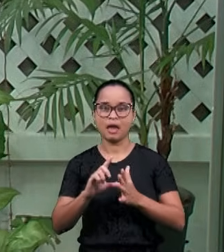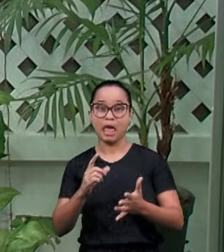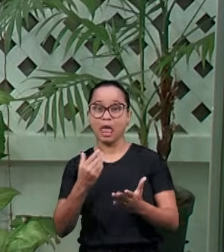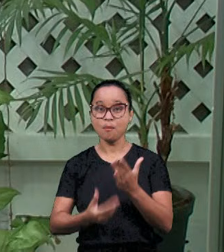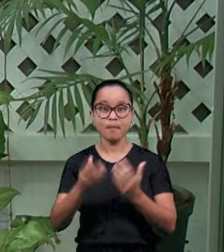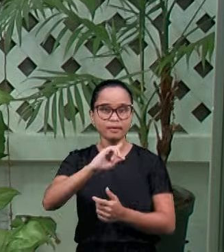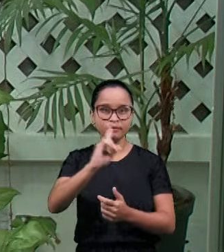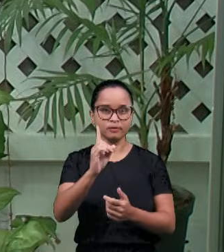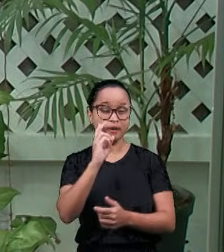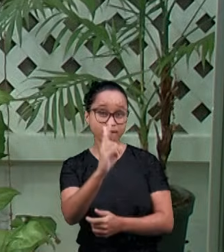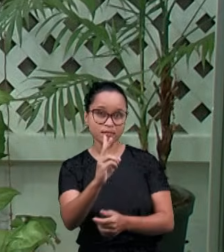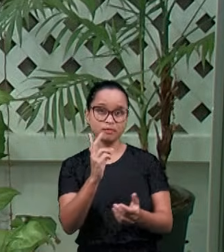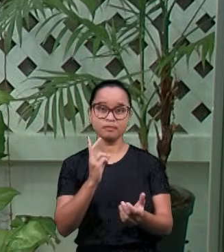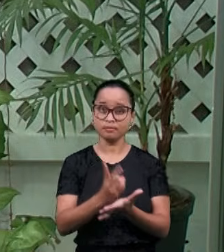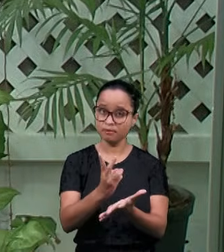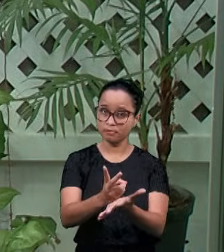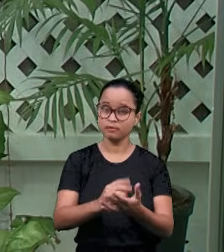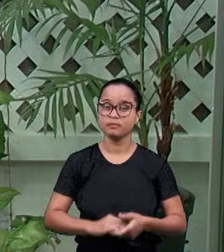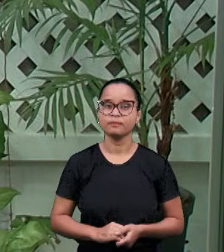Donc, en plus de cela,